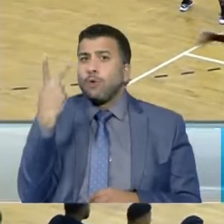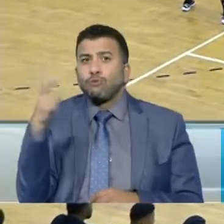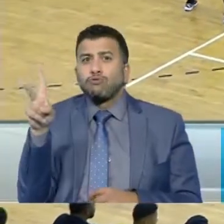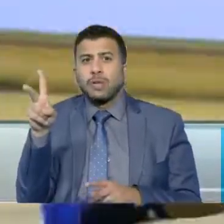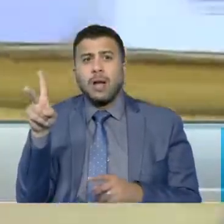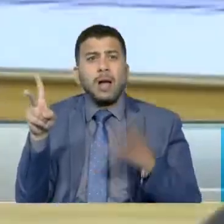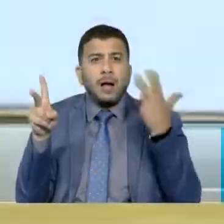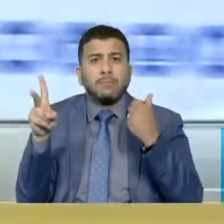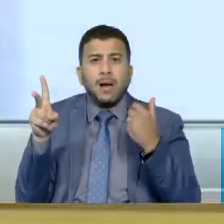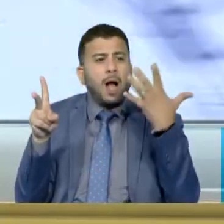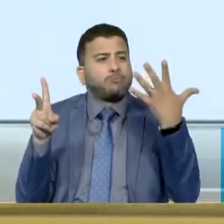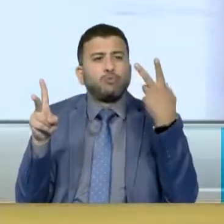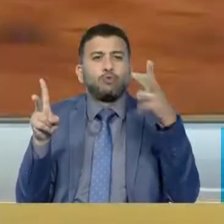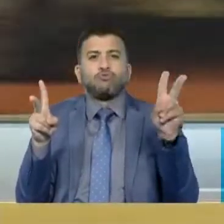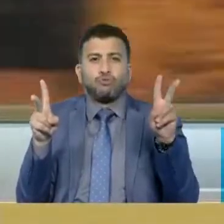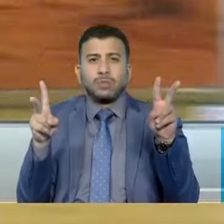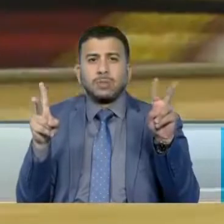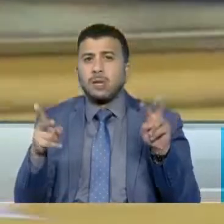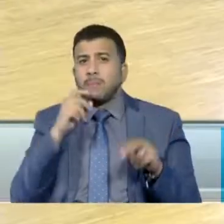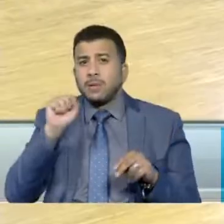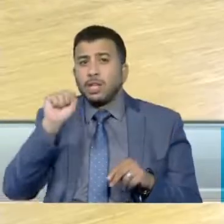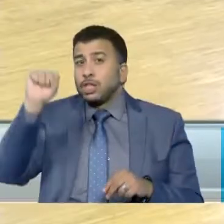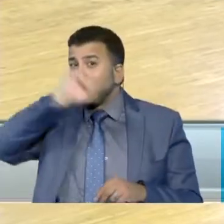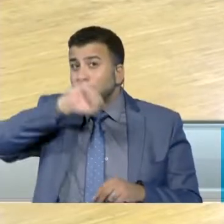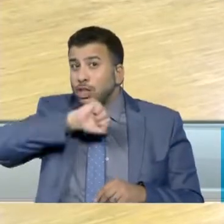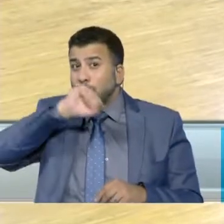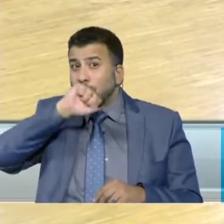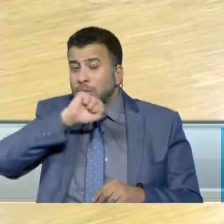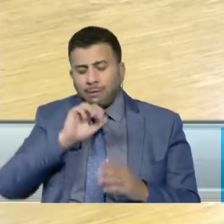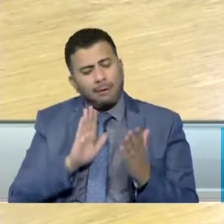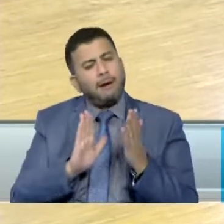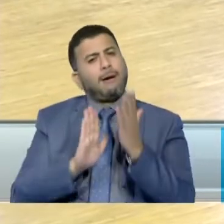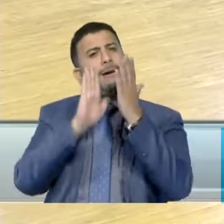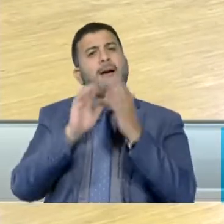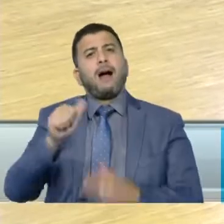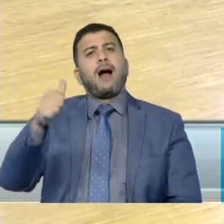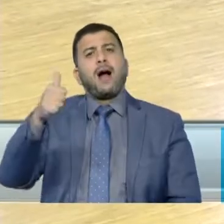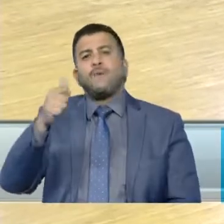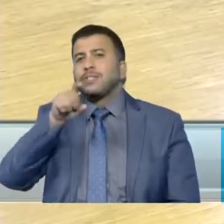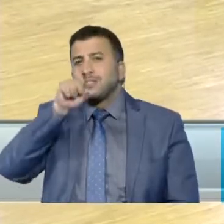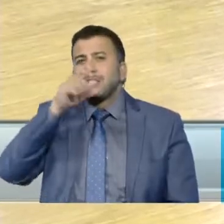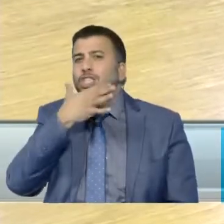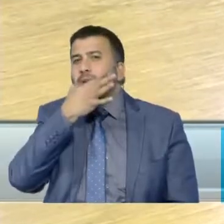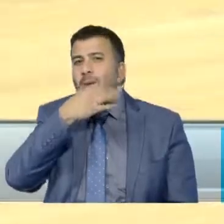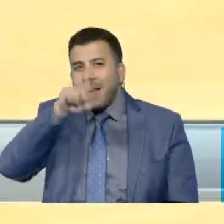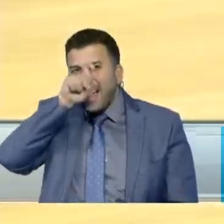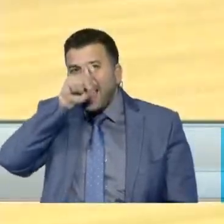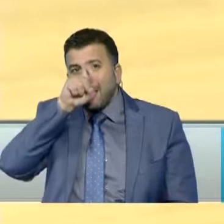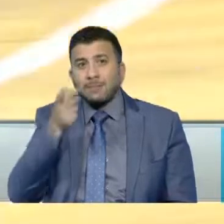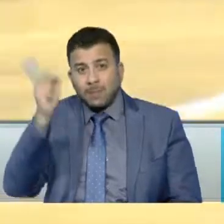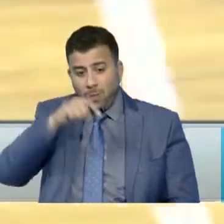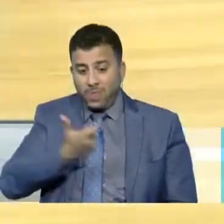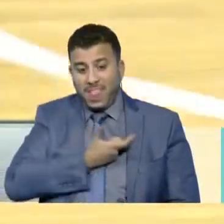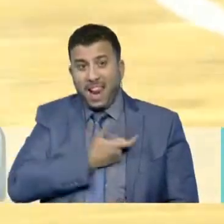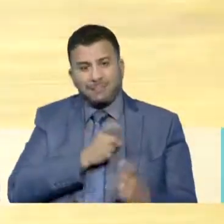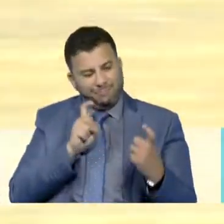هدفا مقابل 25 ليبقى الملك الشرجاوي شريكا في الصدارة مع شباب الأهلي دبي، ويلتقي الفريقان الثلاثاء